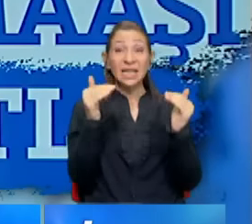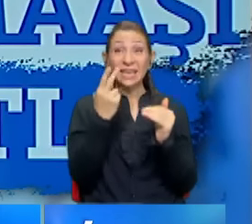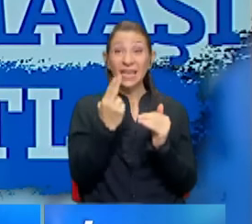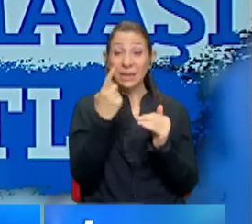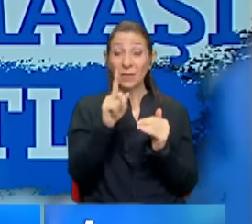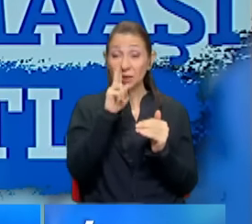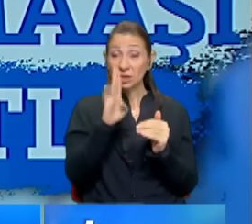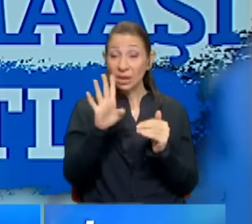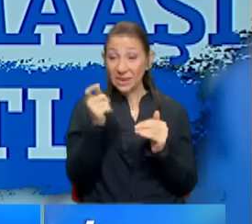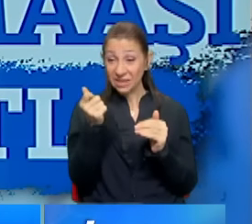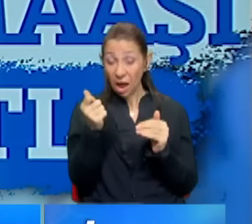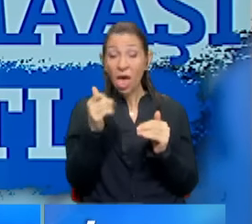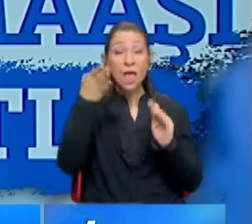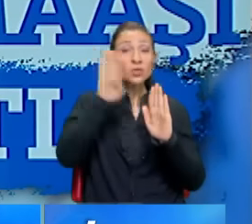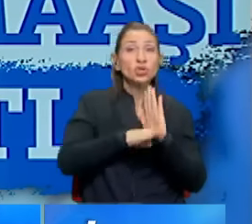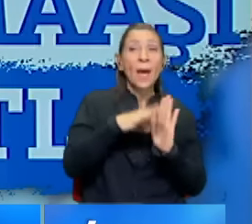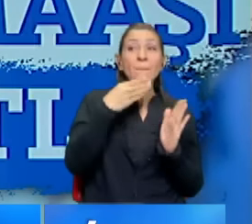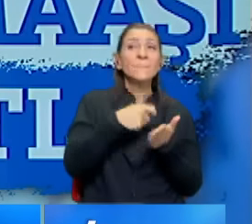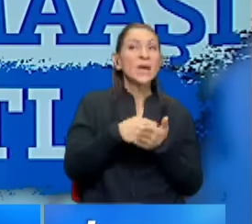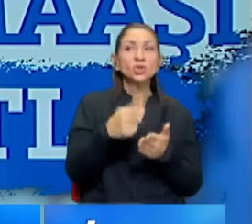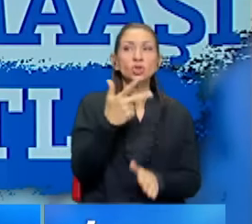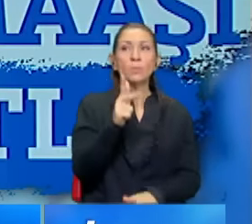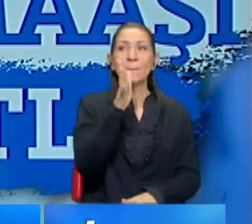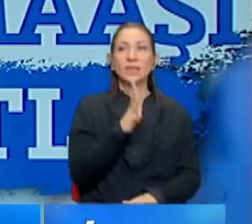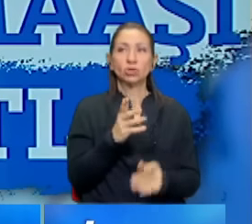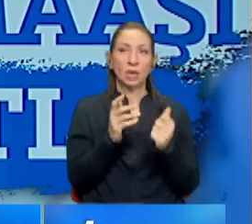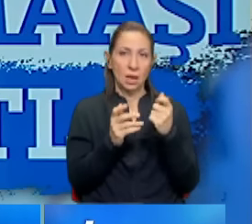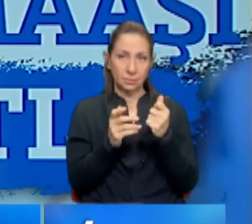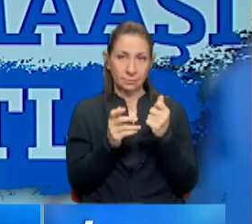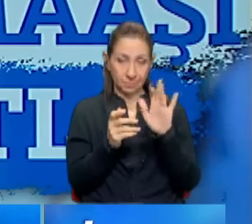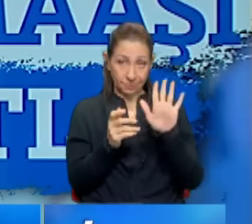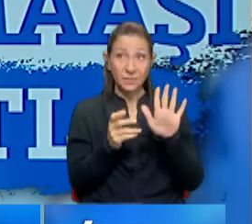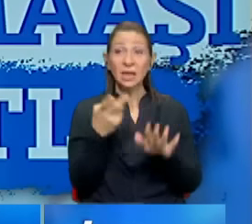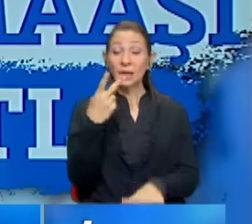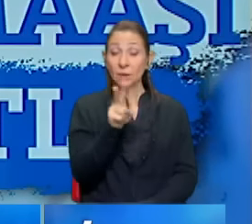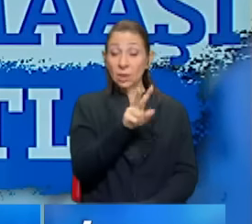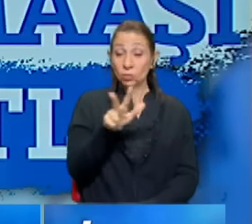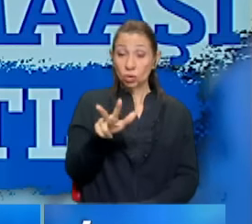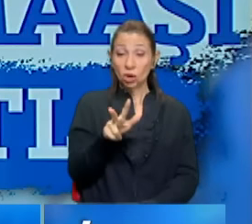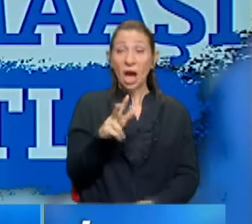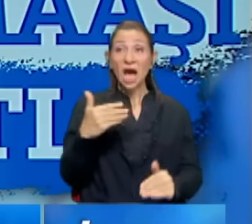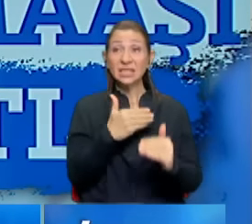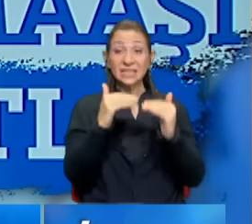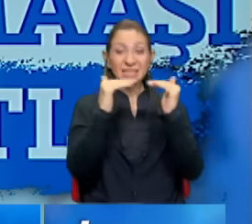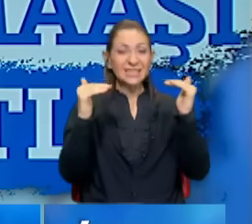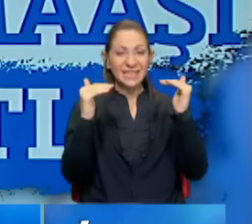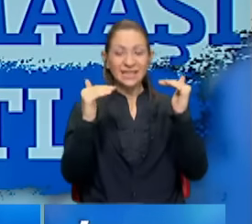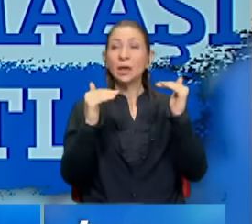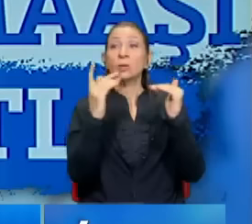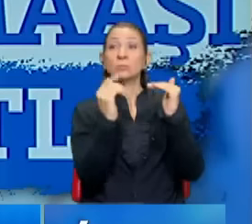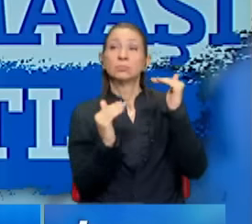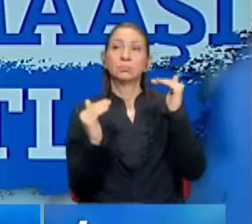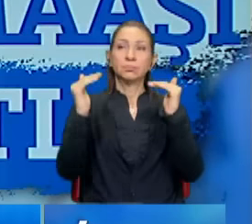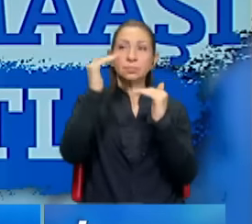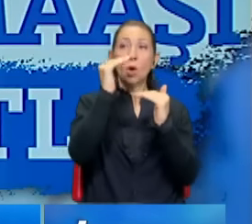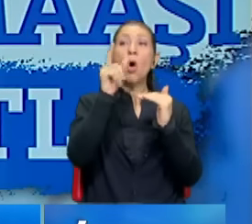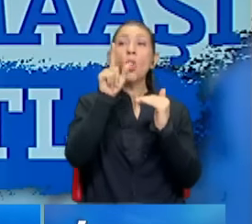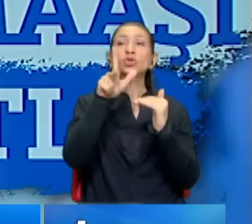7.245 lirayken en düşük emekli maaşı 3.500 liraydı efendim. 2023 yılında açlık sınırı yükseldi.